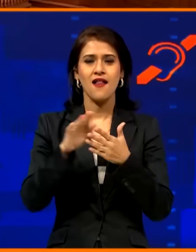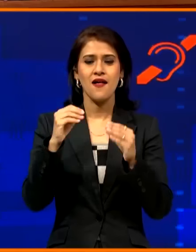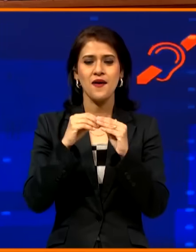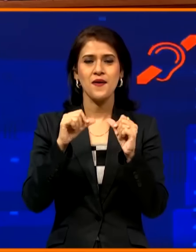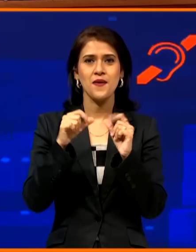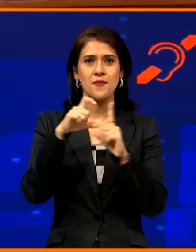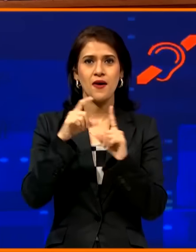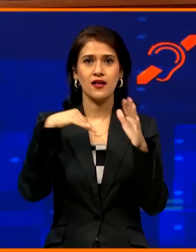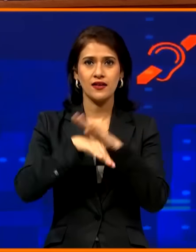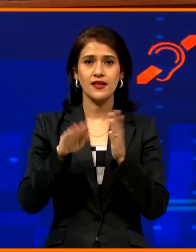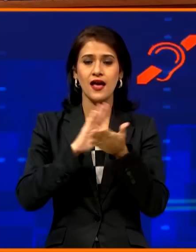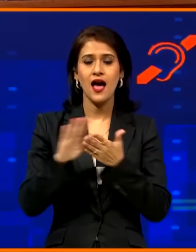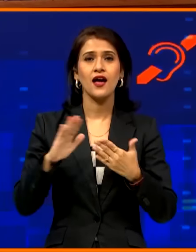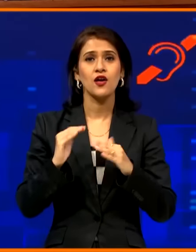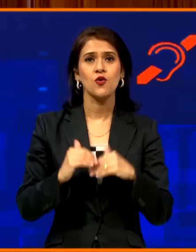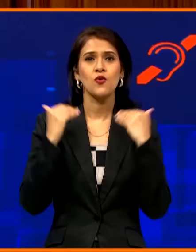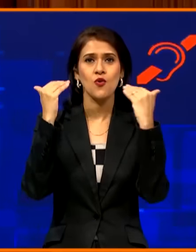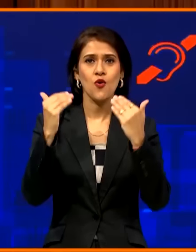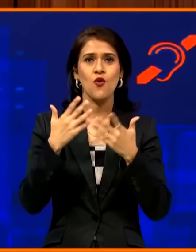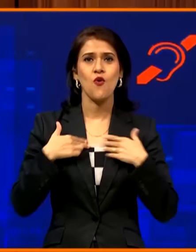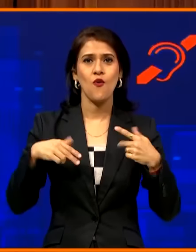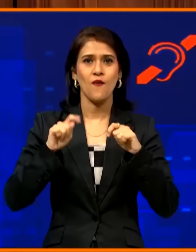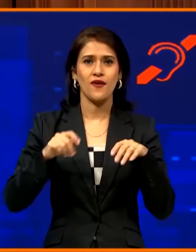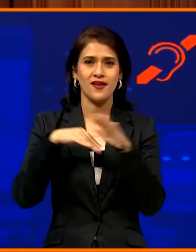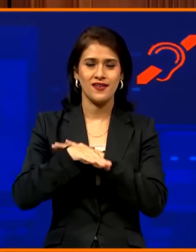हैं जस्टिस जकी उल्ला